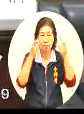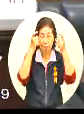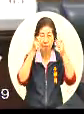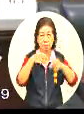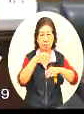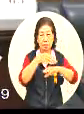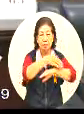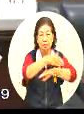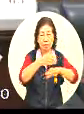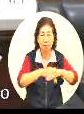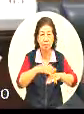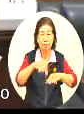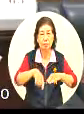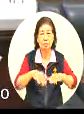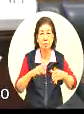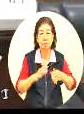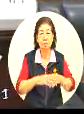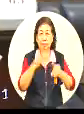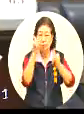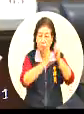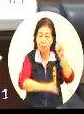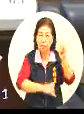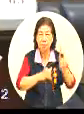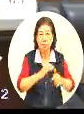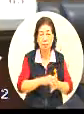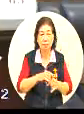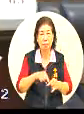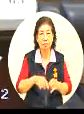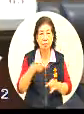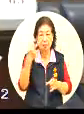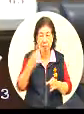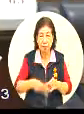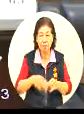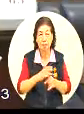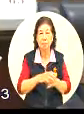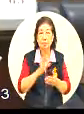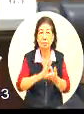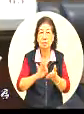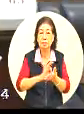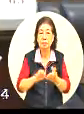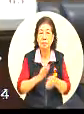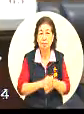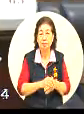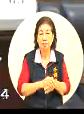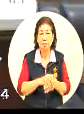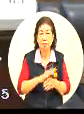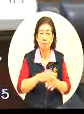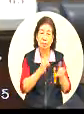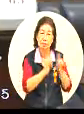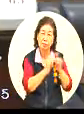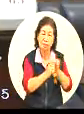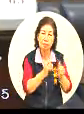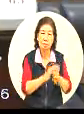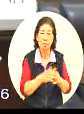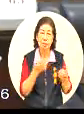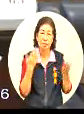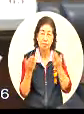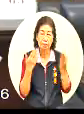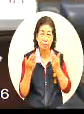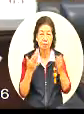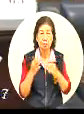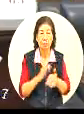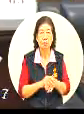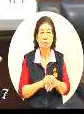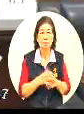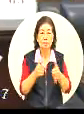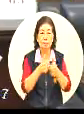我们相关的历史哦，再运用，让我们的市民更了解。好啊，李家，